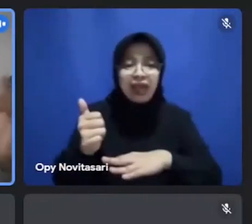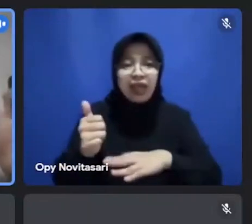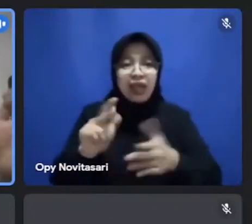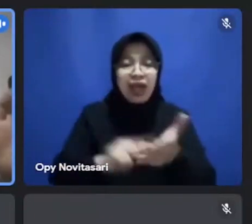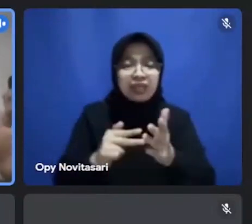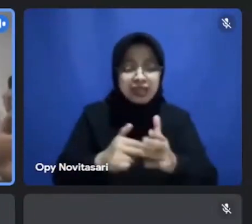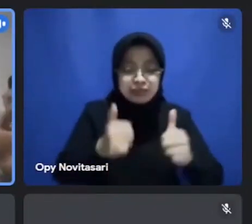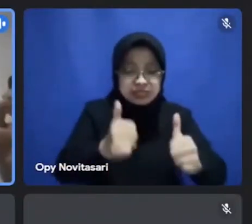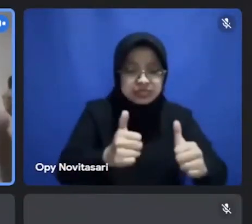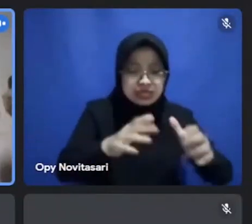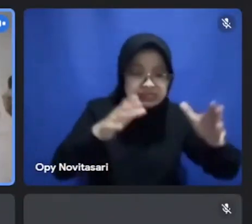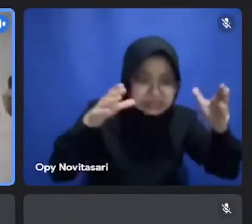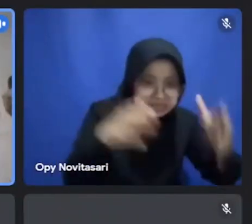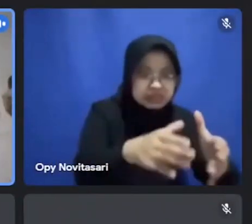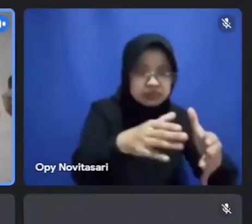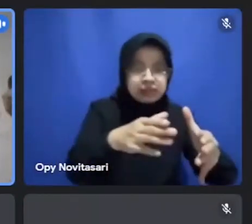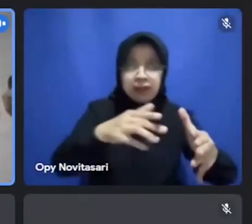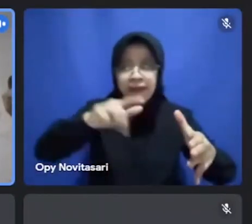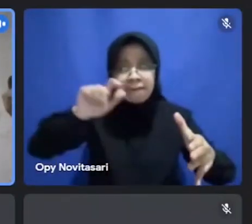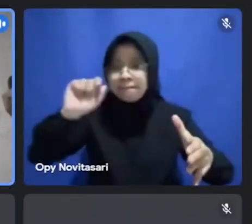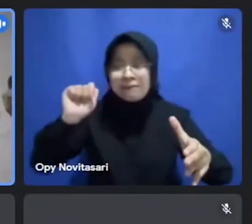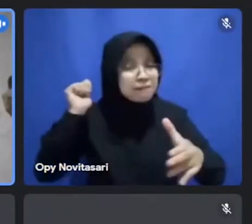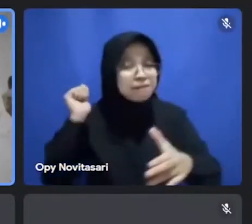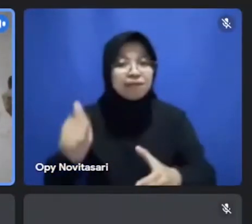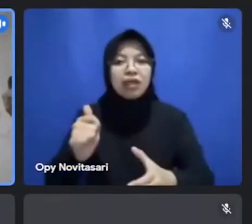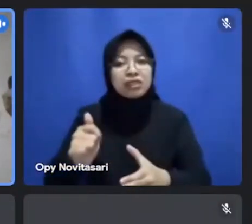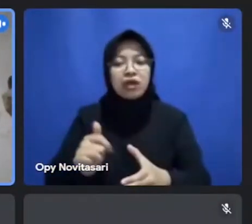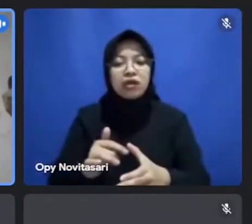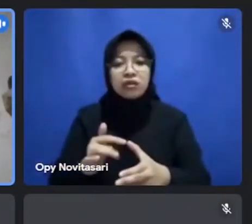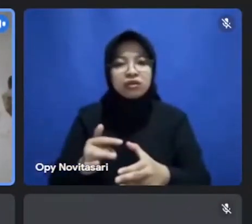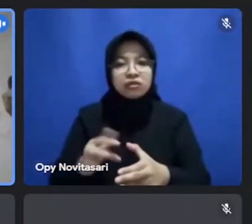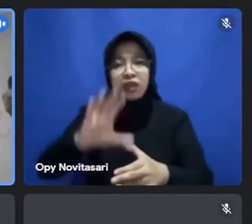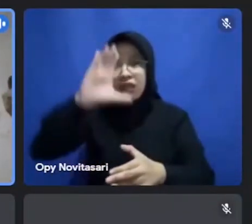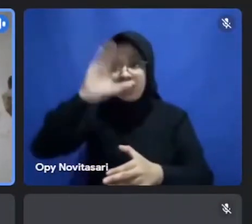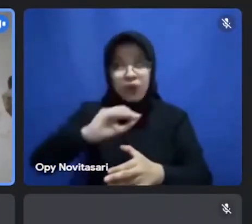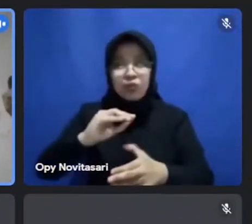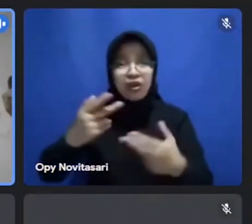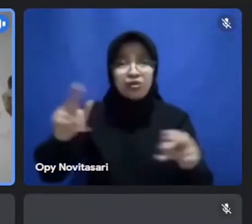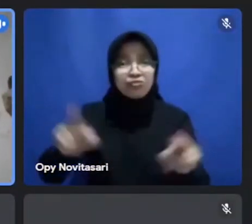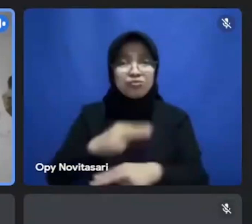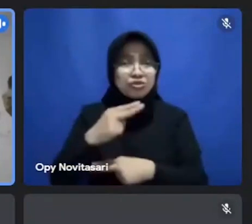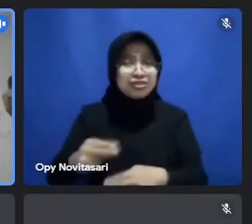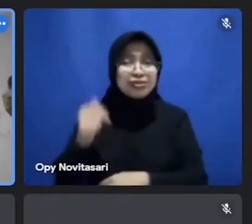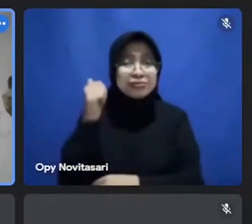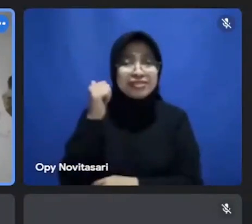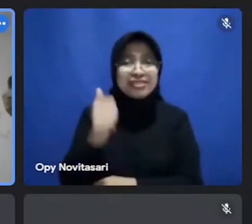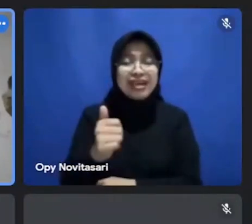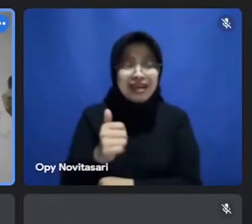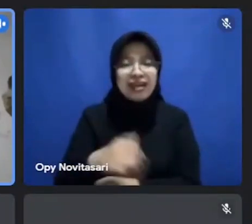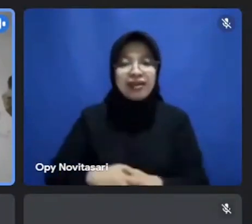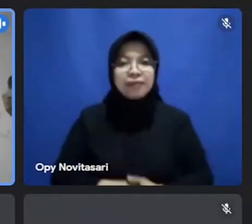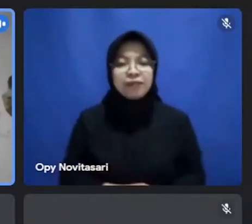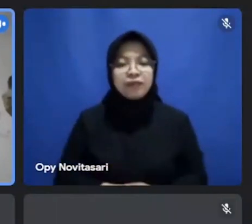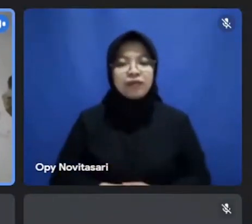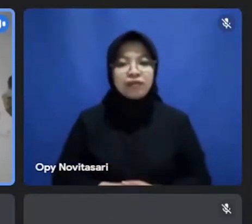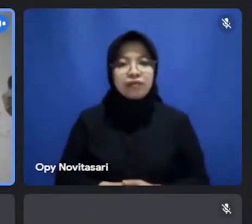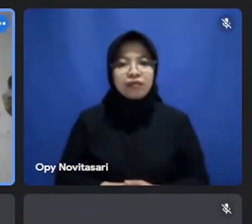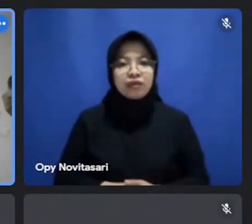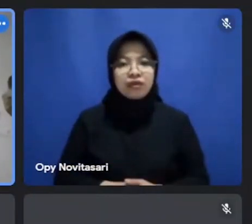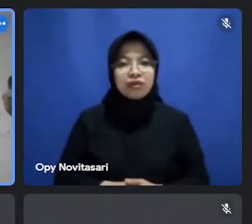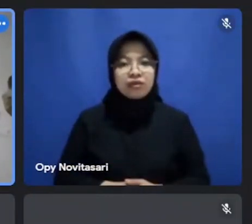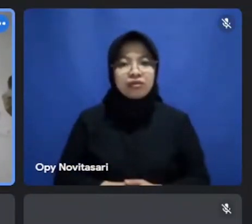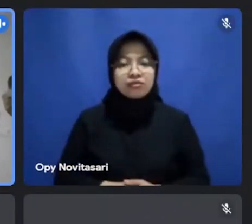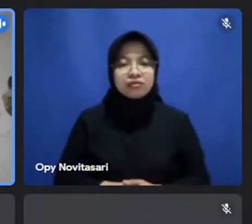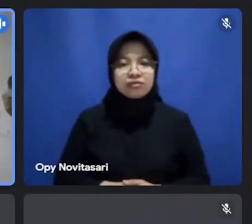dalam satu bingkai Waktu itu menjadi apa menjadi kita bisa sebut sebagai hal yang musikal atau musik itu sendiri gitu entah bagaimana itu